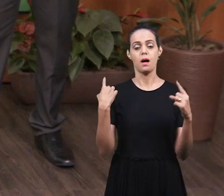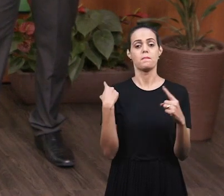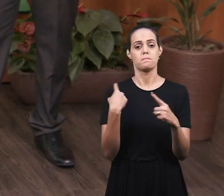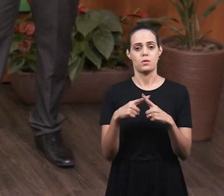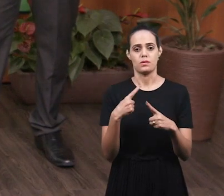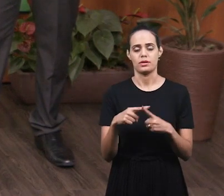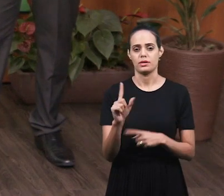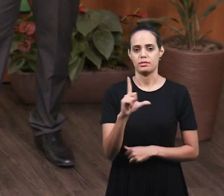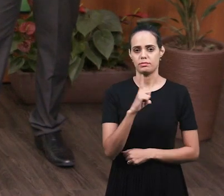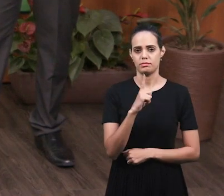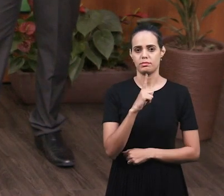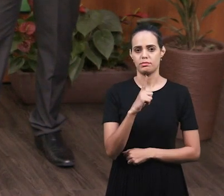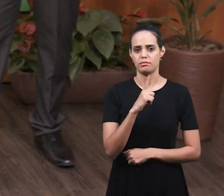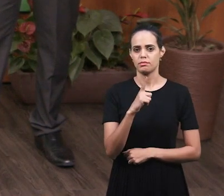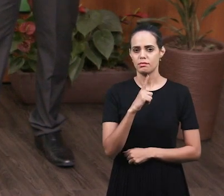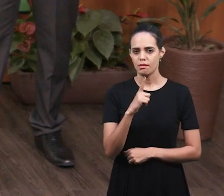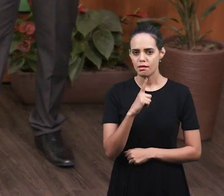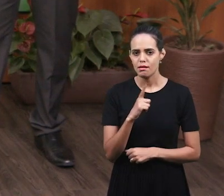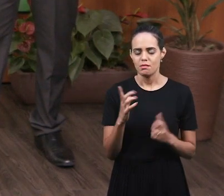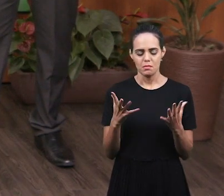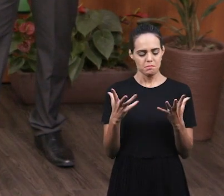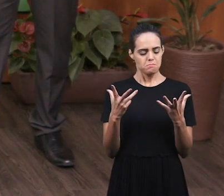fois qu'il y a une richesse